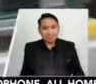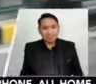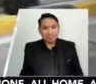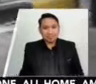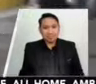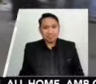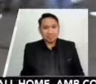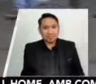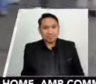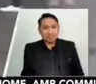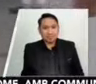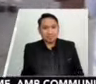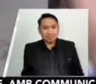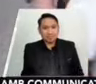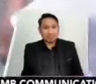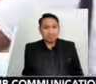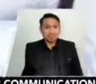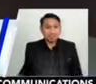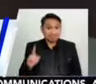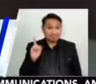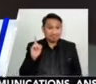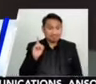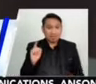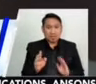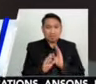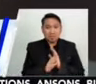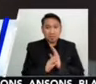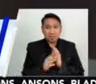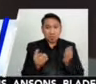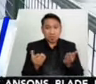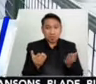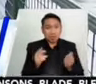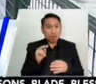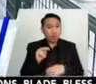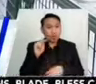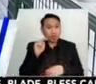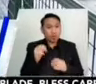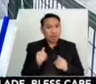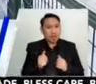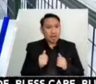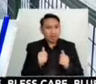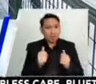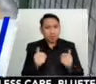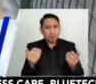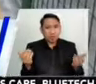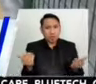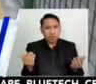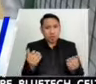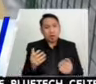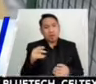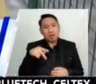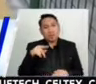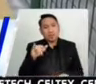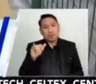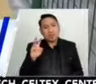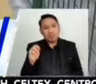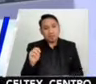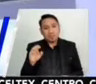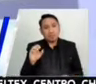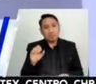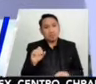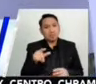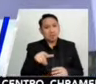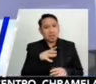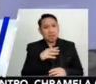Bago na ang istasyon ng EDSA Bus Carousel sa bandang North Avenue na nasa tapat ng Philam Subdivision at malapit sa isang bagong casino complex